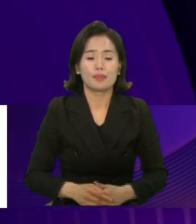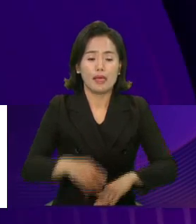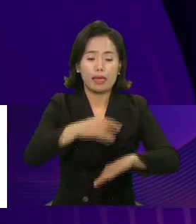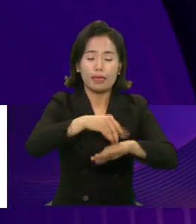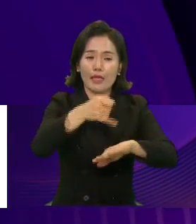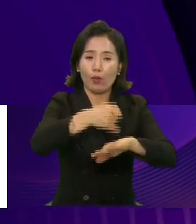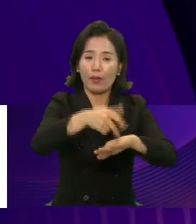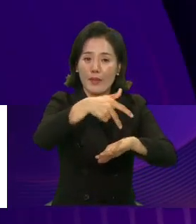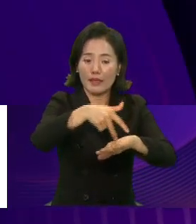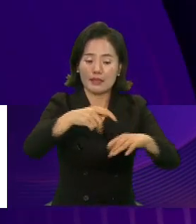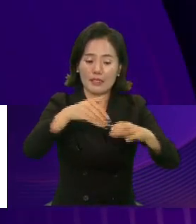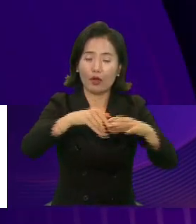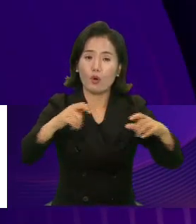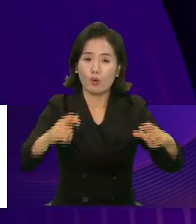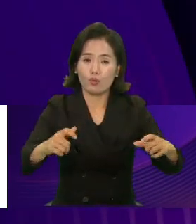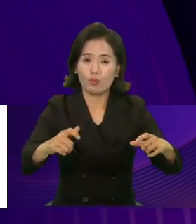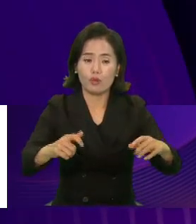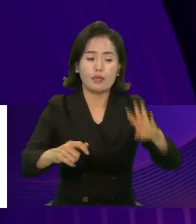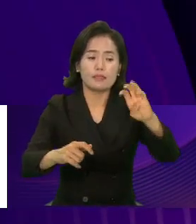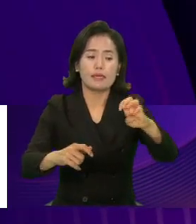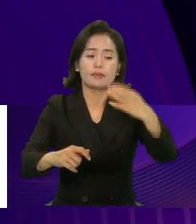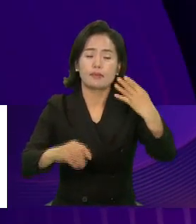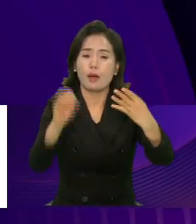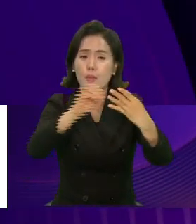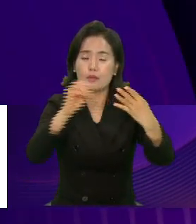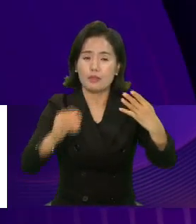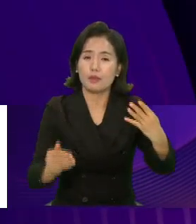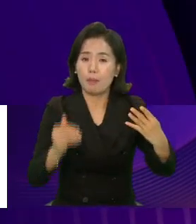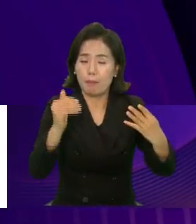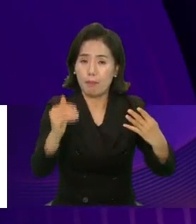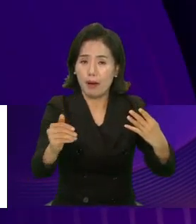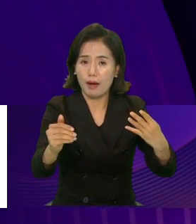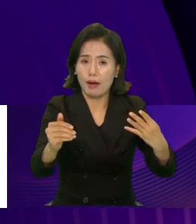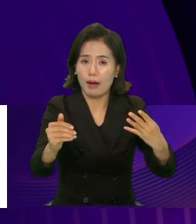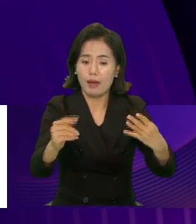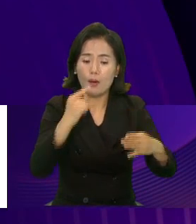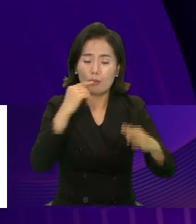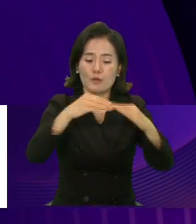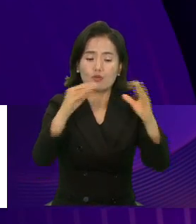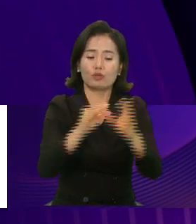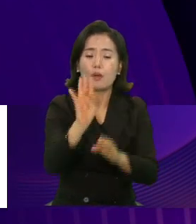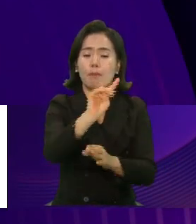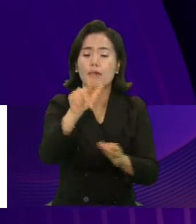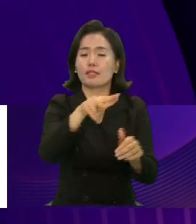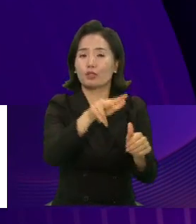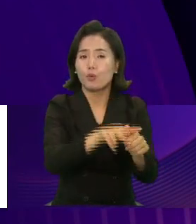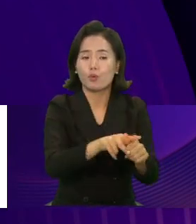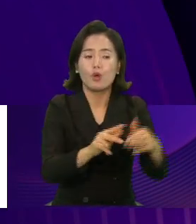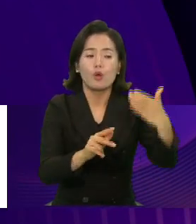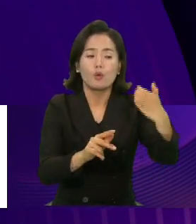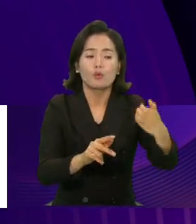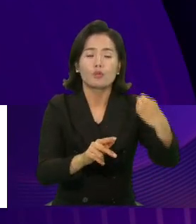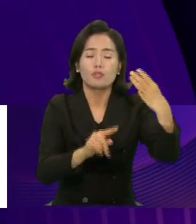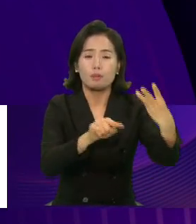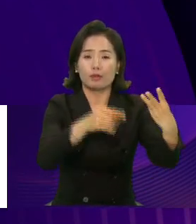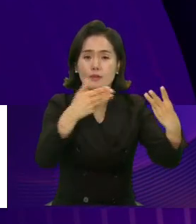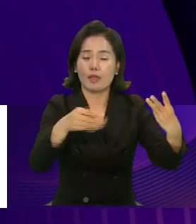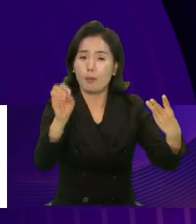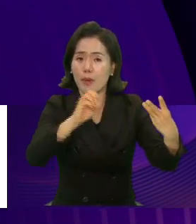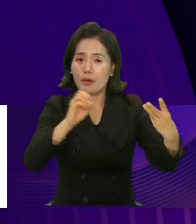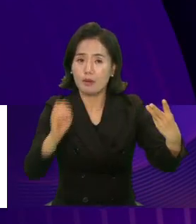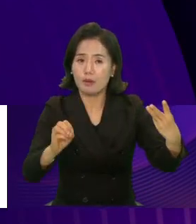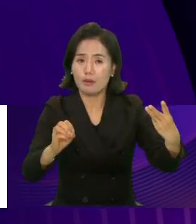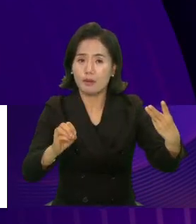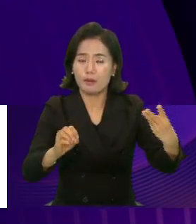해남 완도 진도 선거구로 가보겠습니다. 44%까지 개표 진행됐고요. 민주당의 박지원 후보가 93.3%의